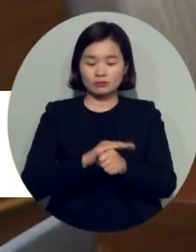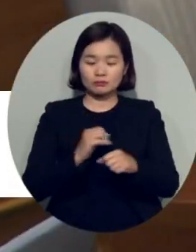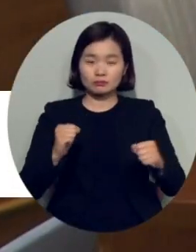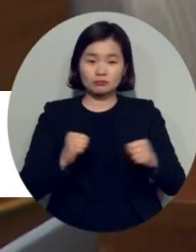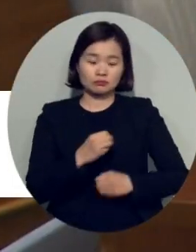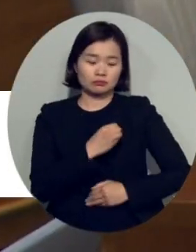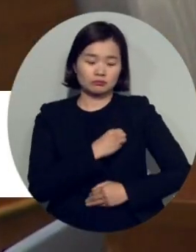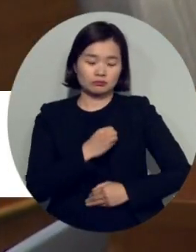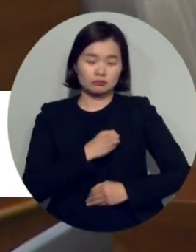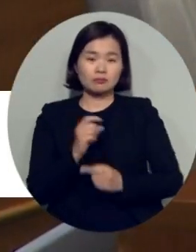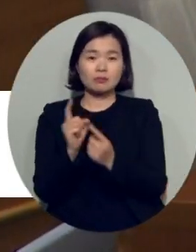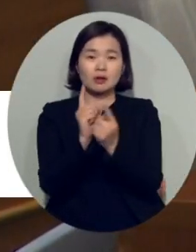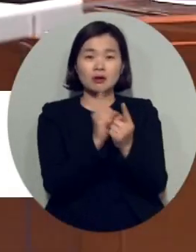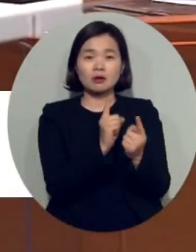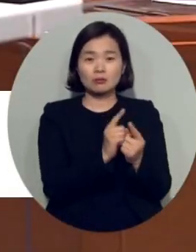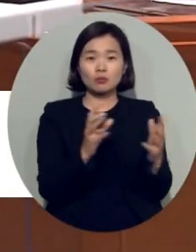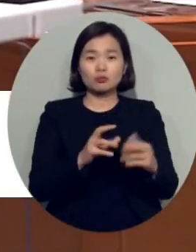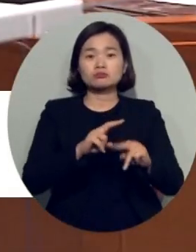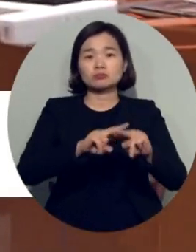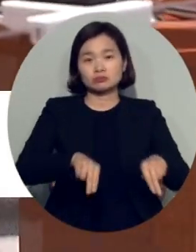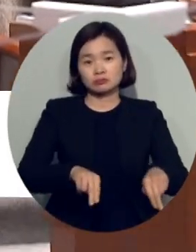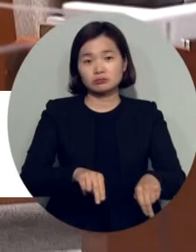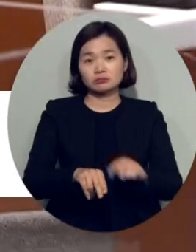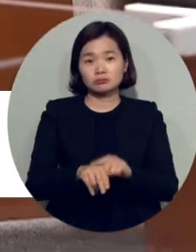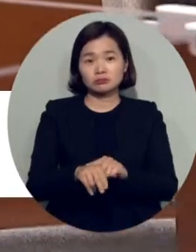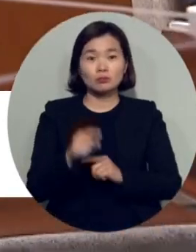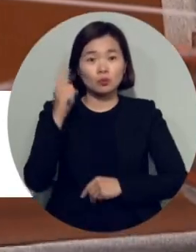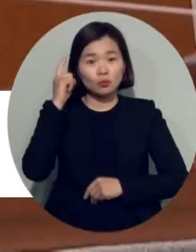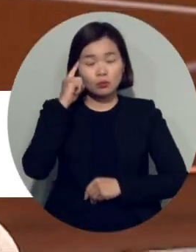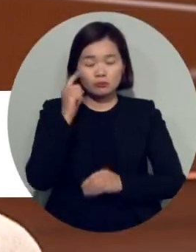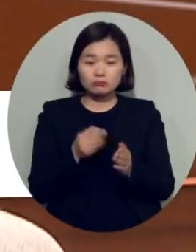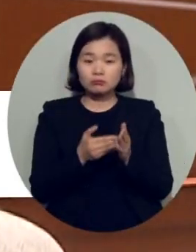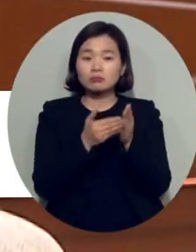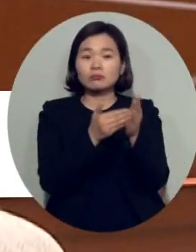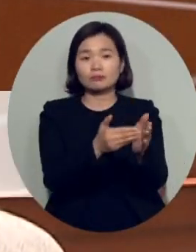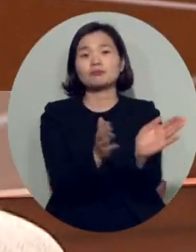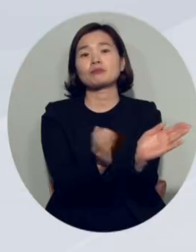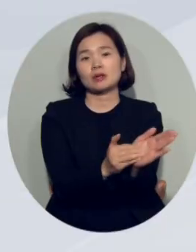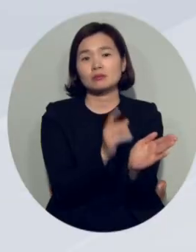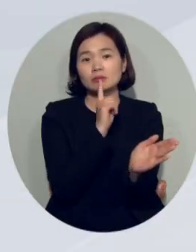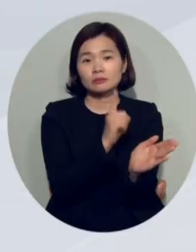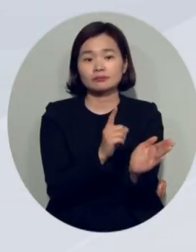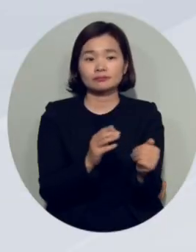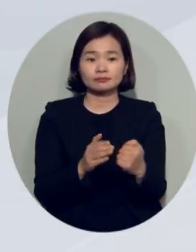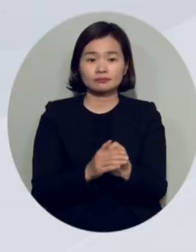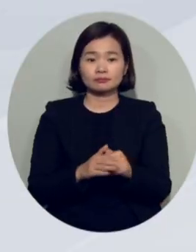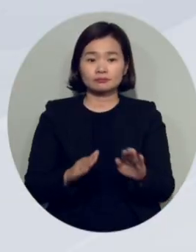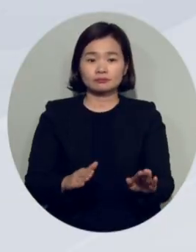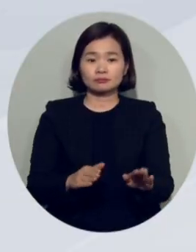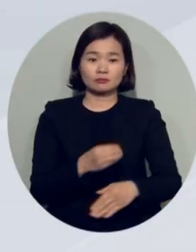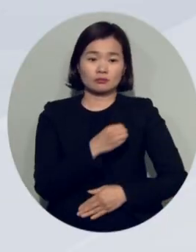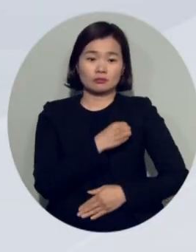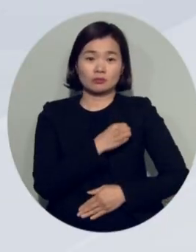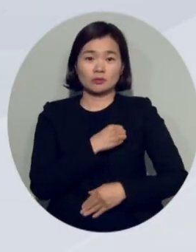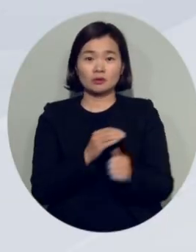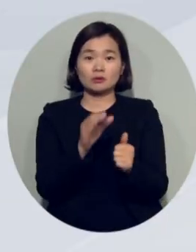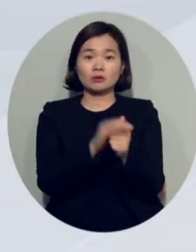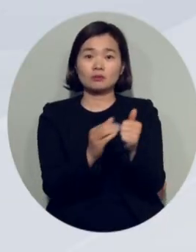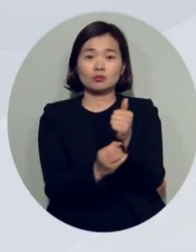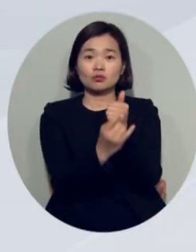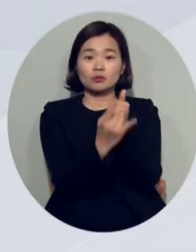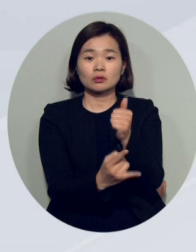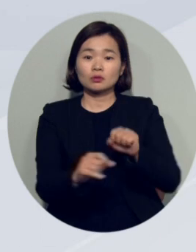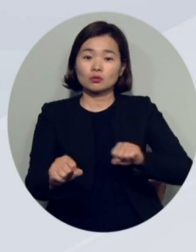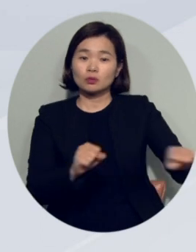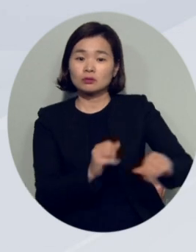국회의원 모임도 취소됐습니다. 이미 의견 수렴이 됐다는 겁니다. 김영동 의원님이 그 상임위에 계신데